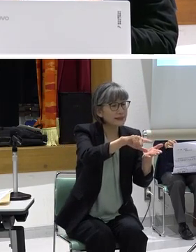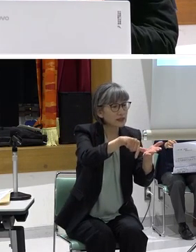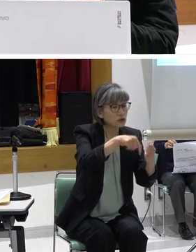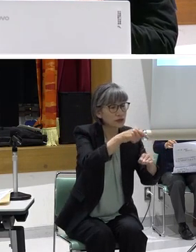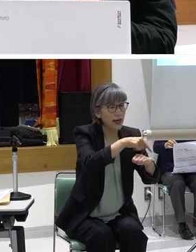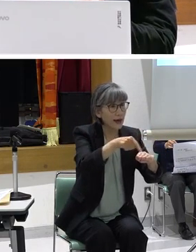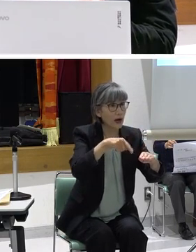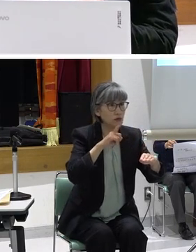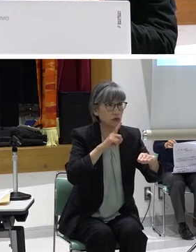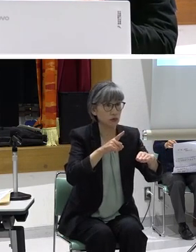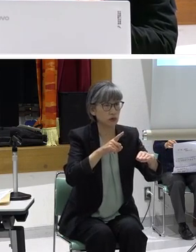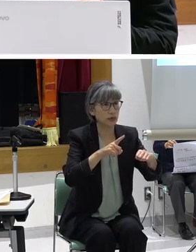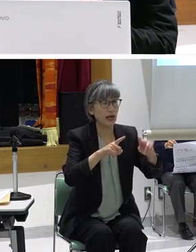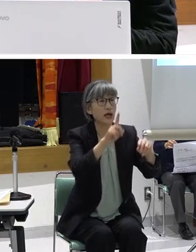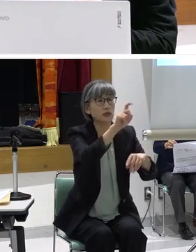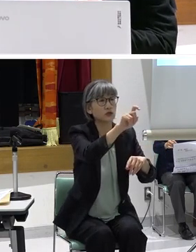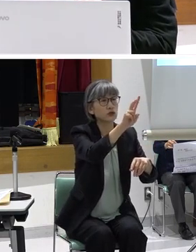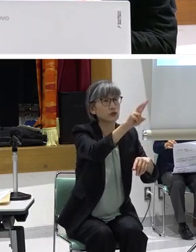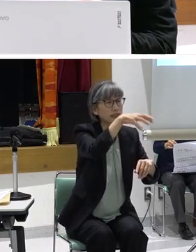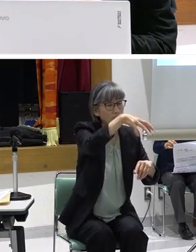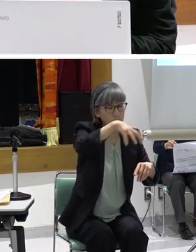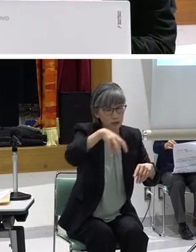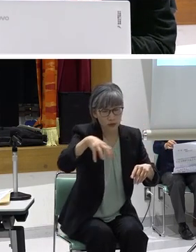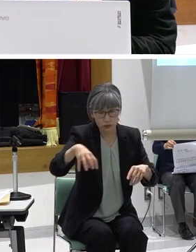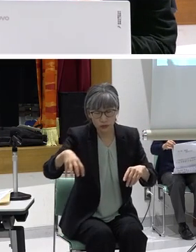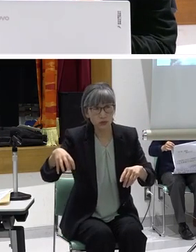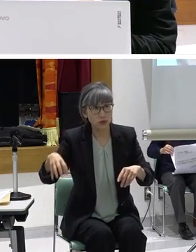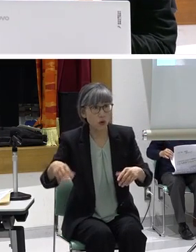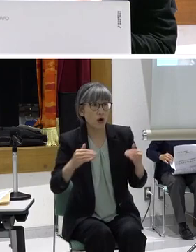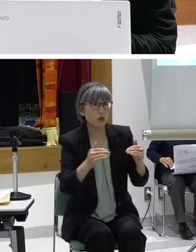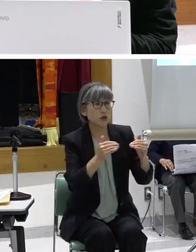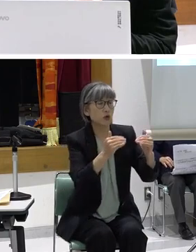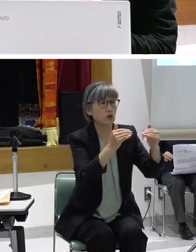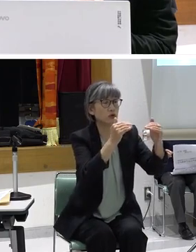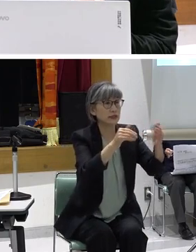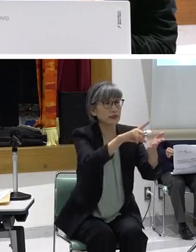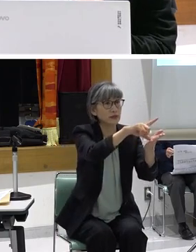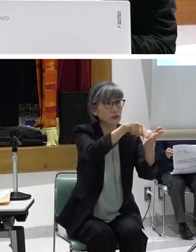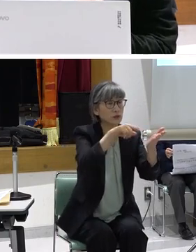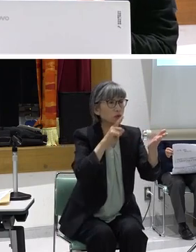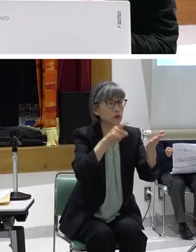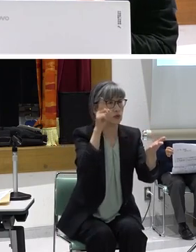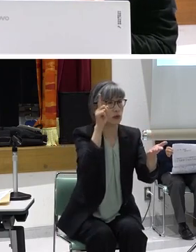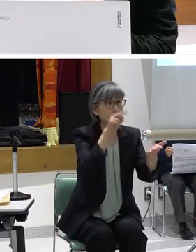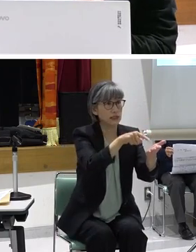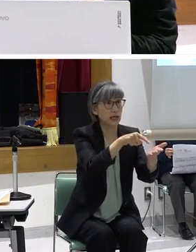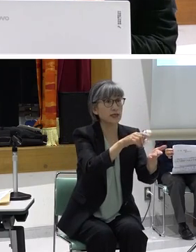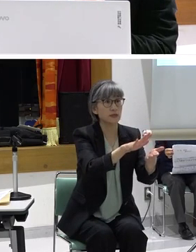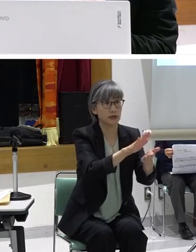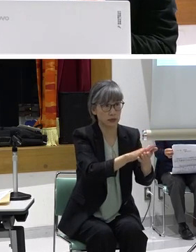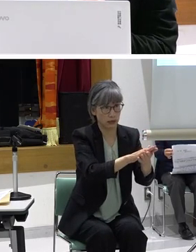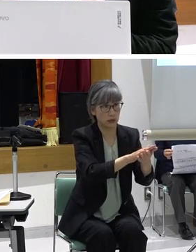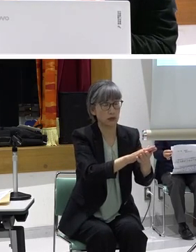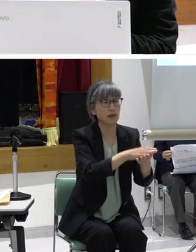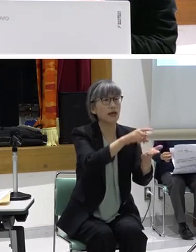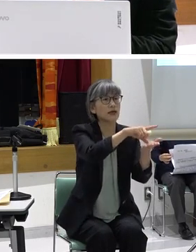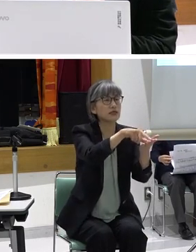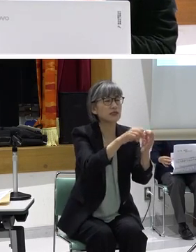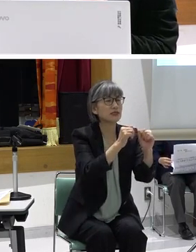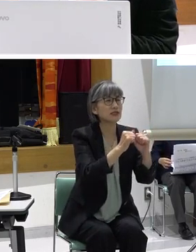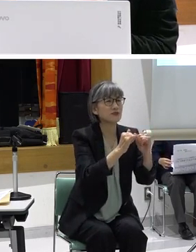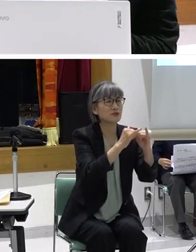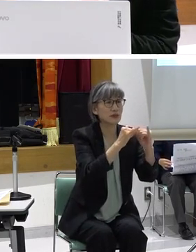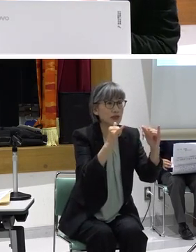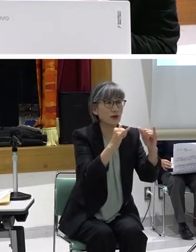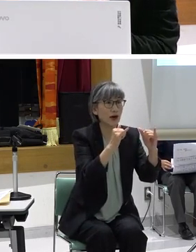で、12の地区を促進地区ということで指定をしました。で、地域住民の方も入